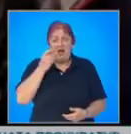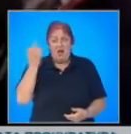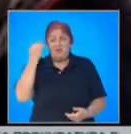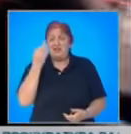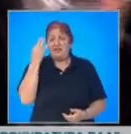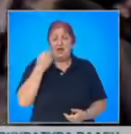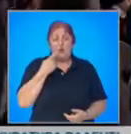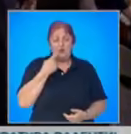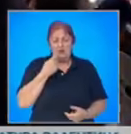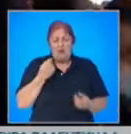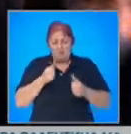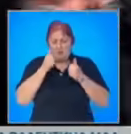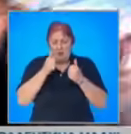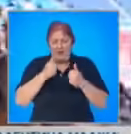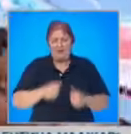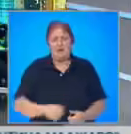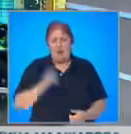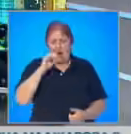3 години. Супер. Окей.